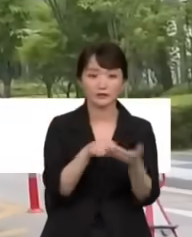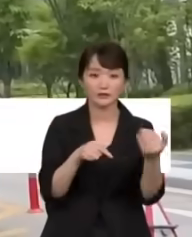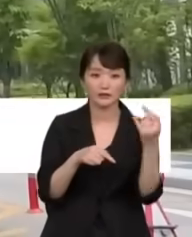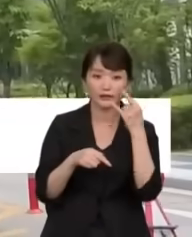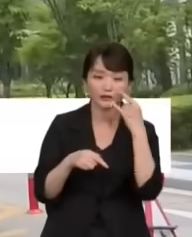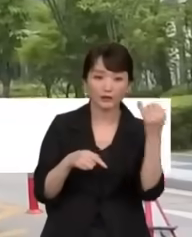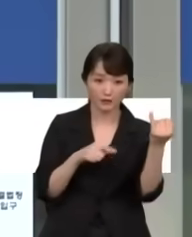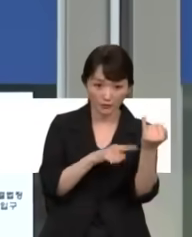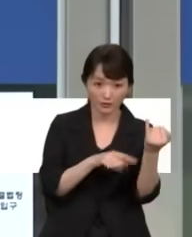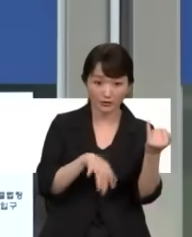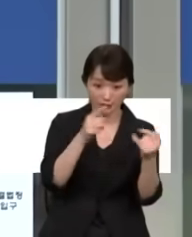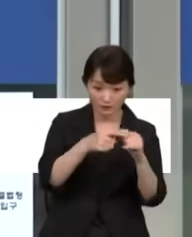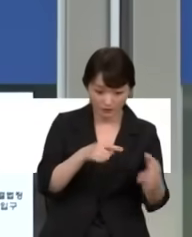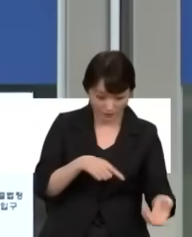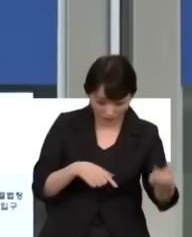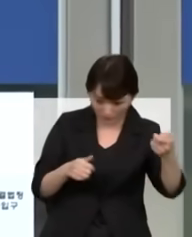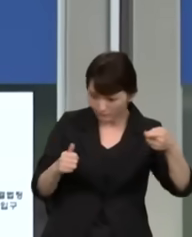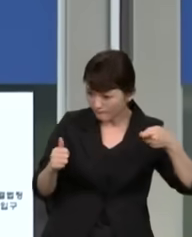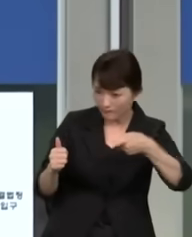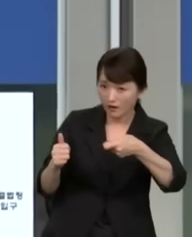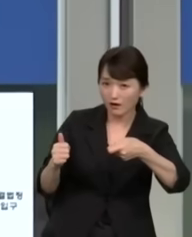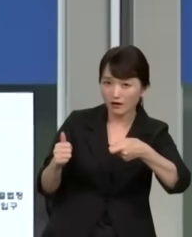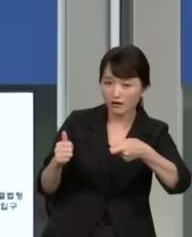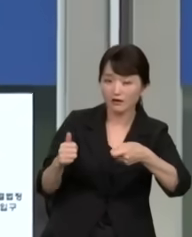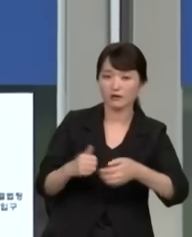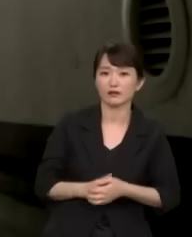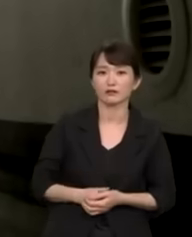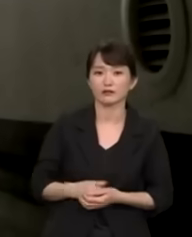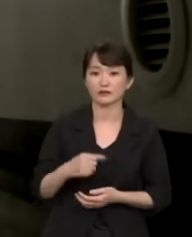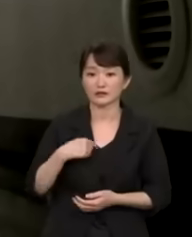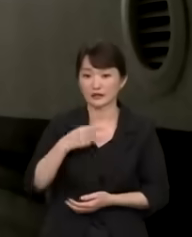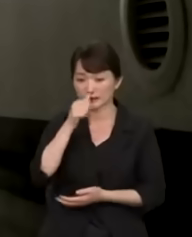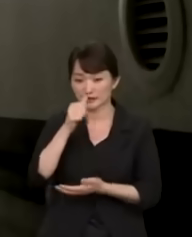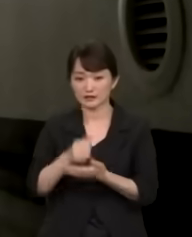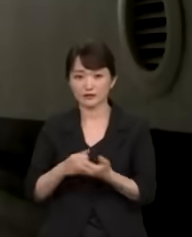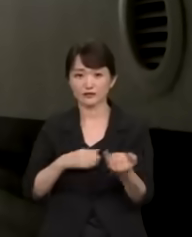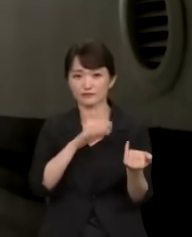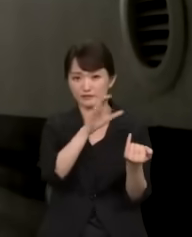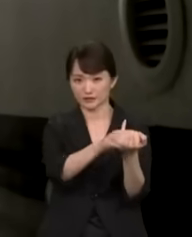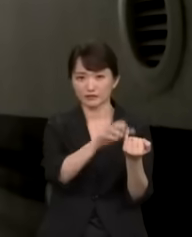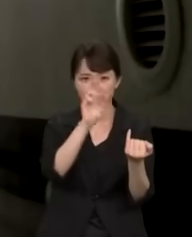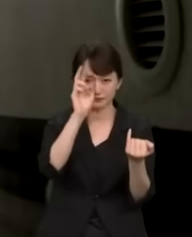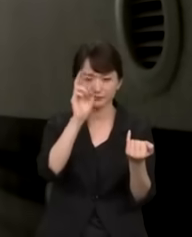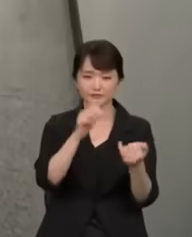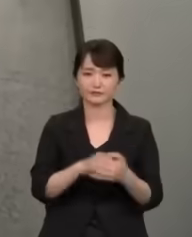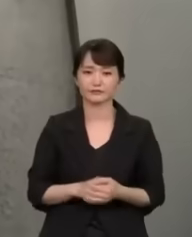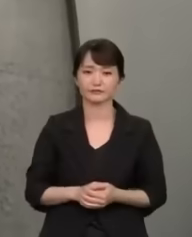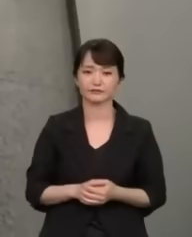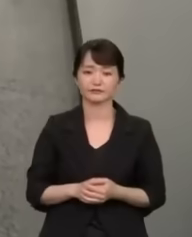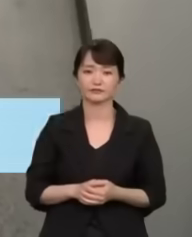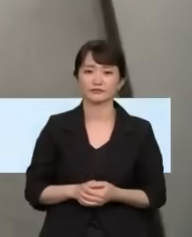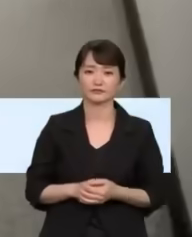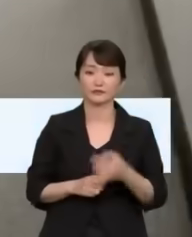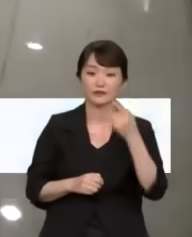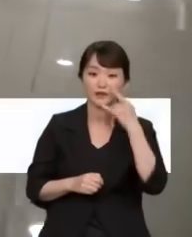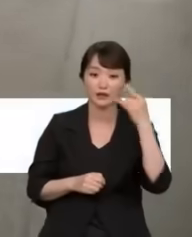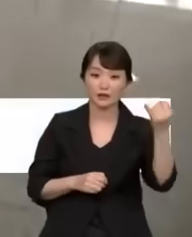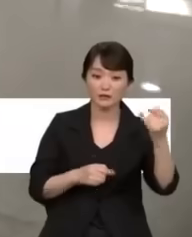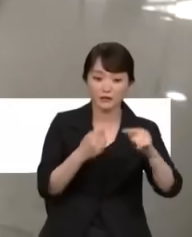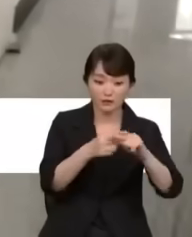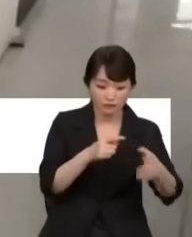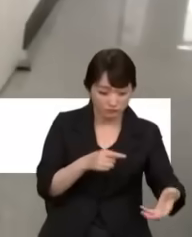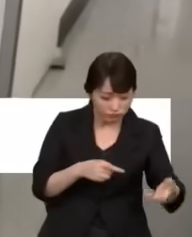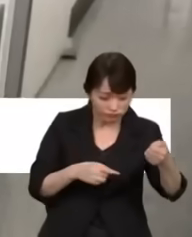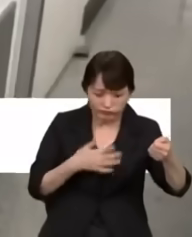먼저 흉기를 들었다고 주장했습니다. 범행 책임을 넘기려는 의도로 보입니다. 숨진 여성 어머니는 흉기를 잡은